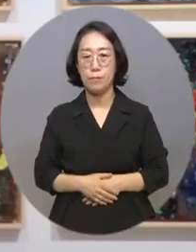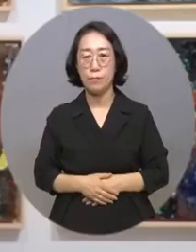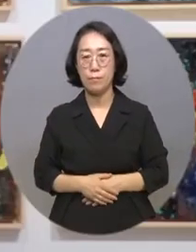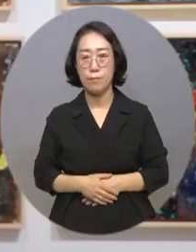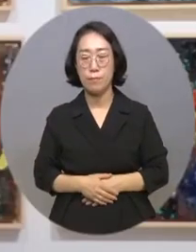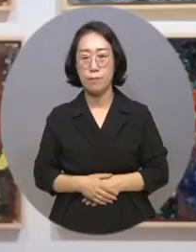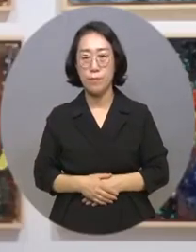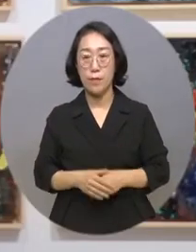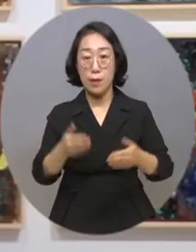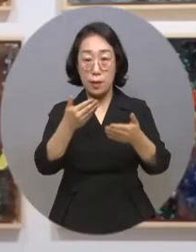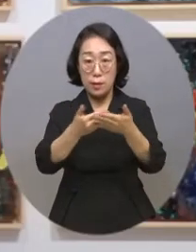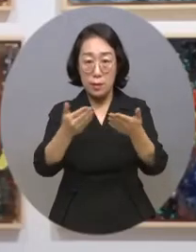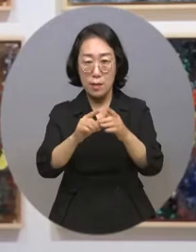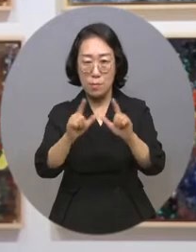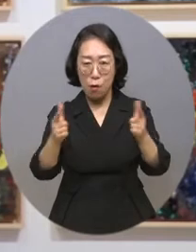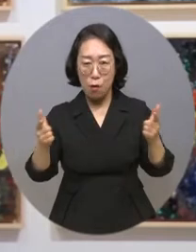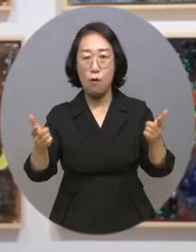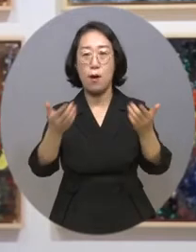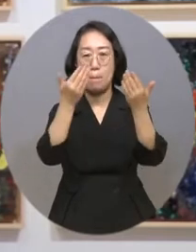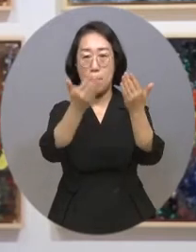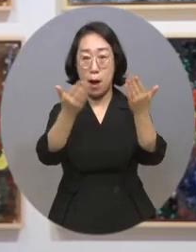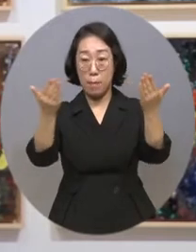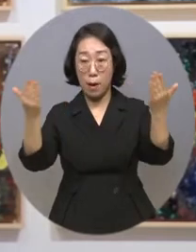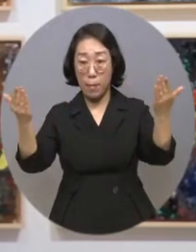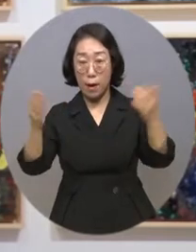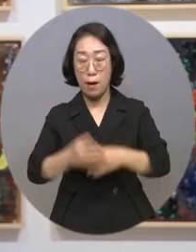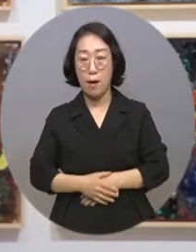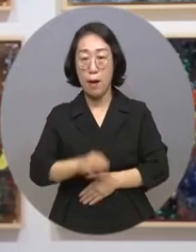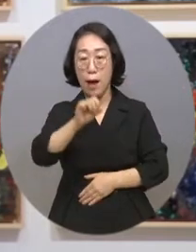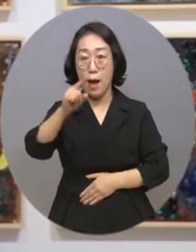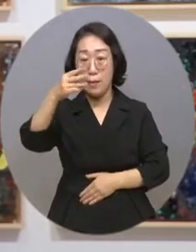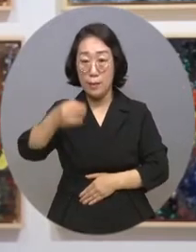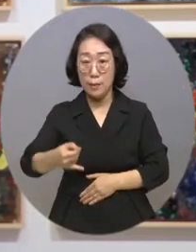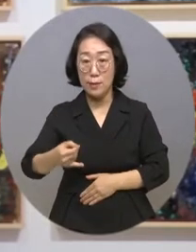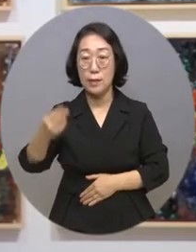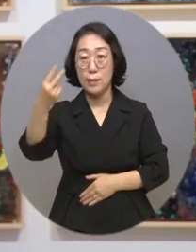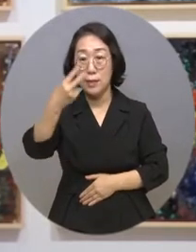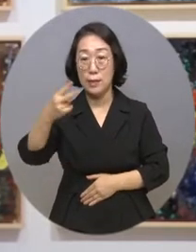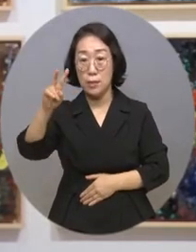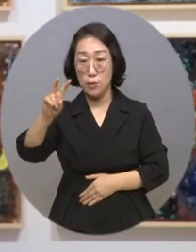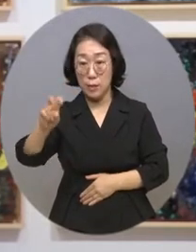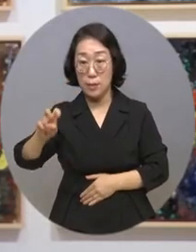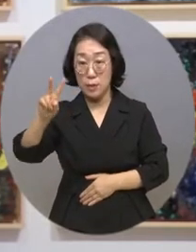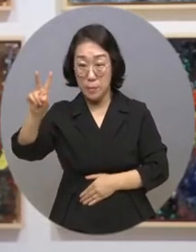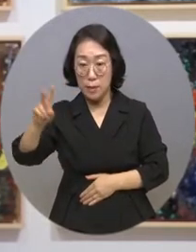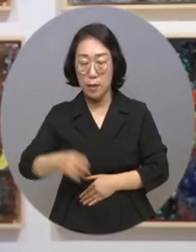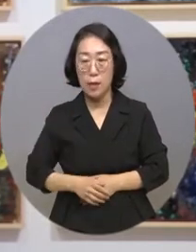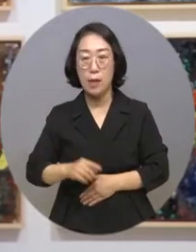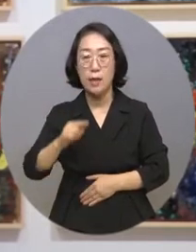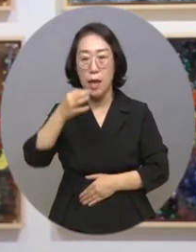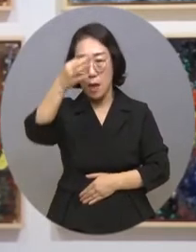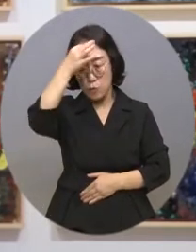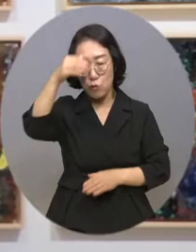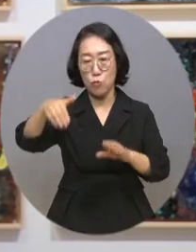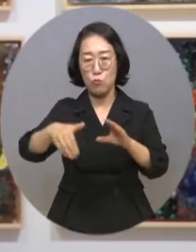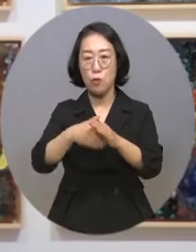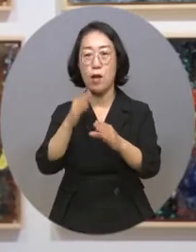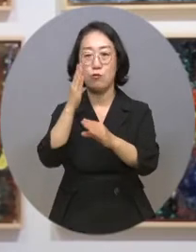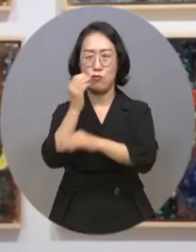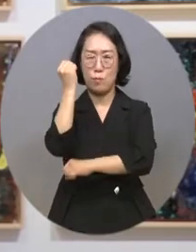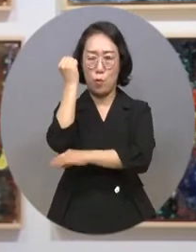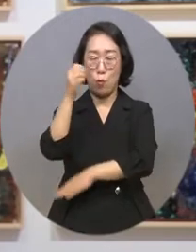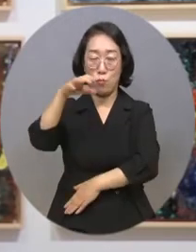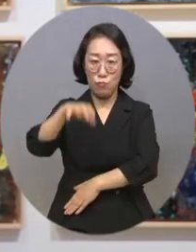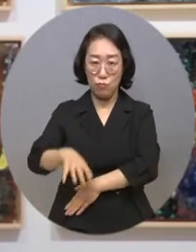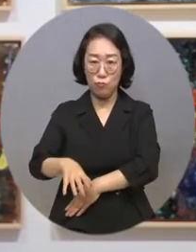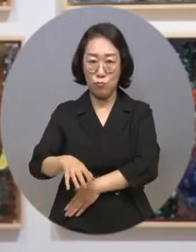작품을 대거 선보이고 있는 아트목포 2022가 예술과 문화의 중심지로 자리매김하면서